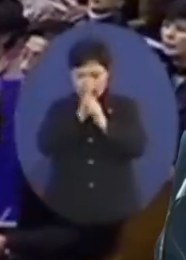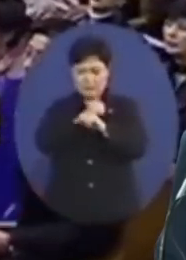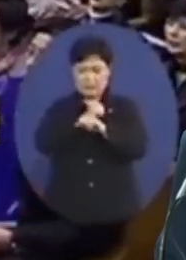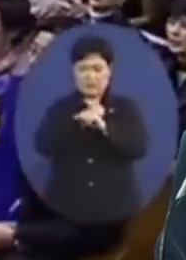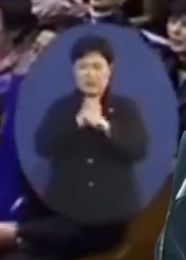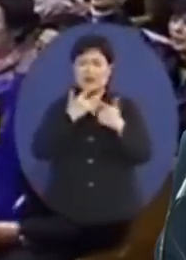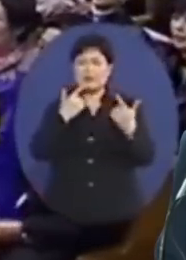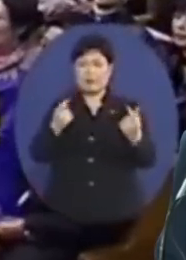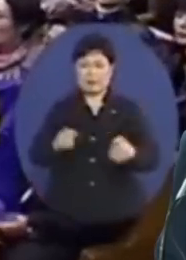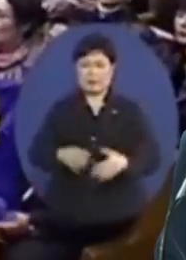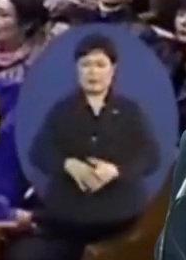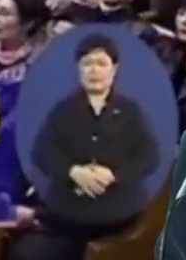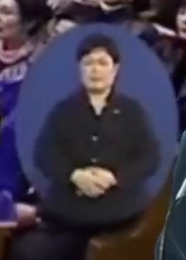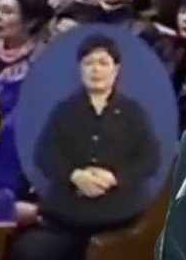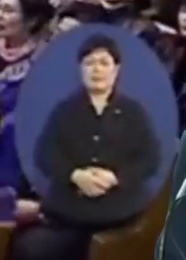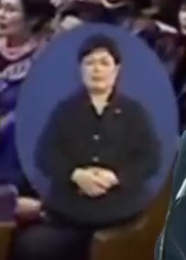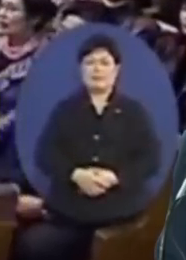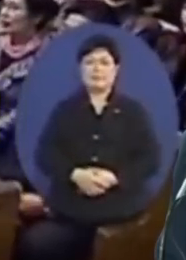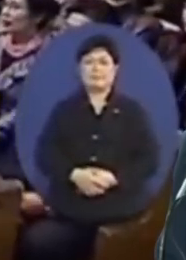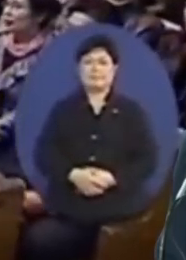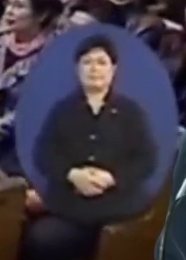기도하였나니라.